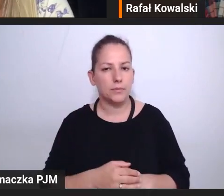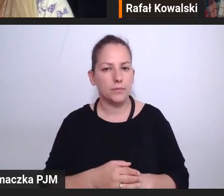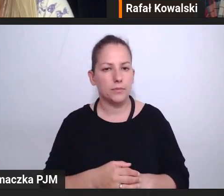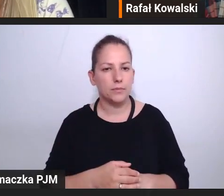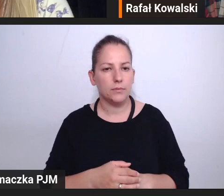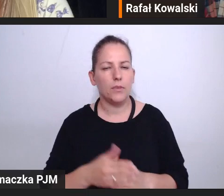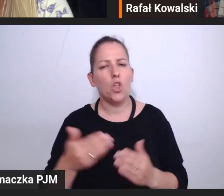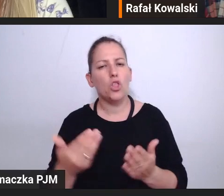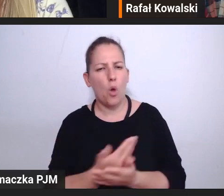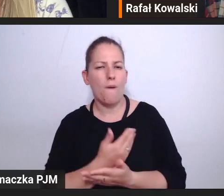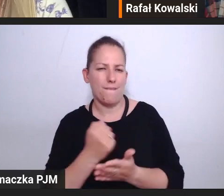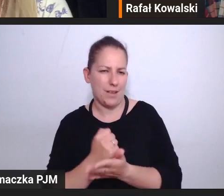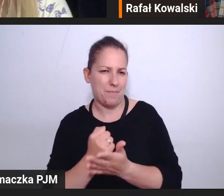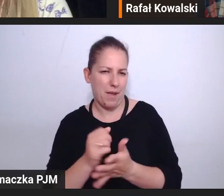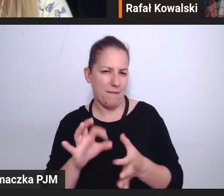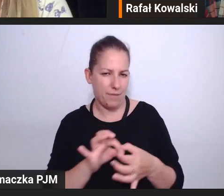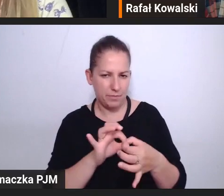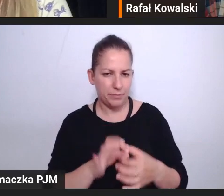tych nowych rzeczy,